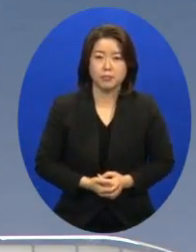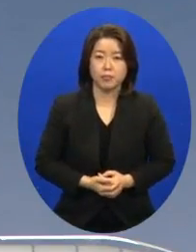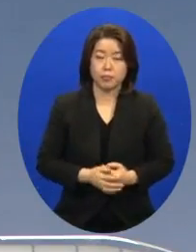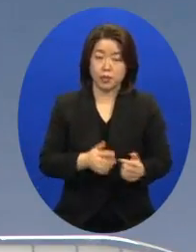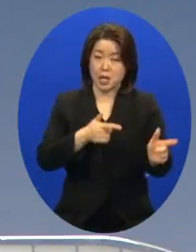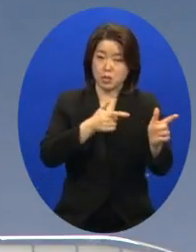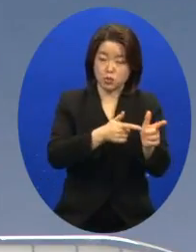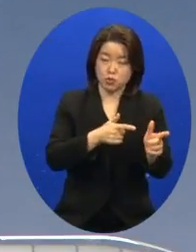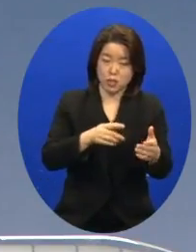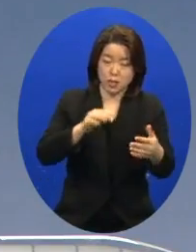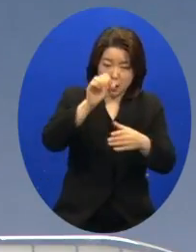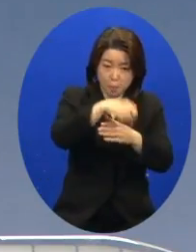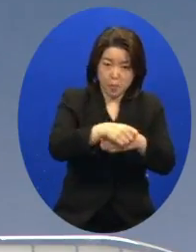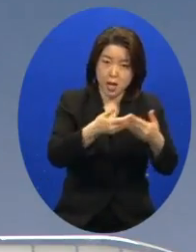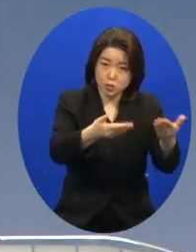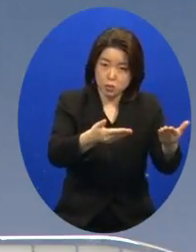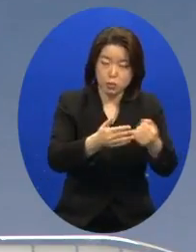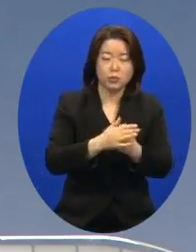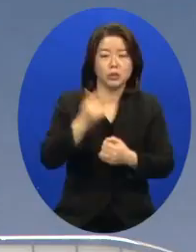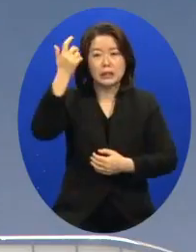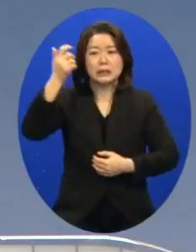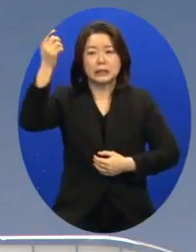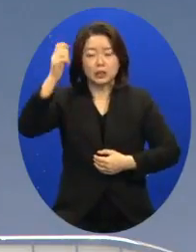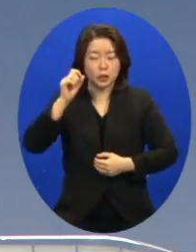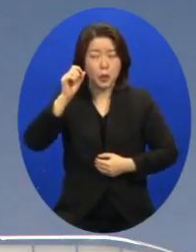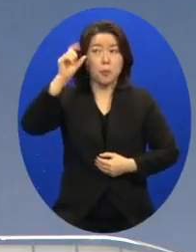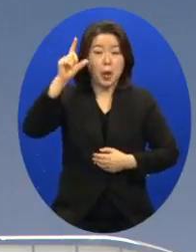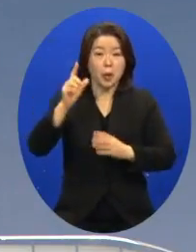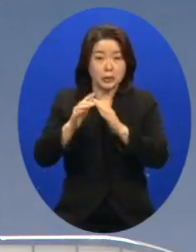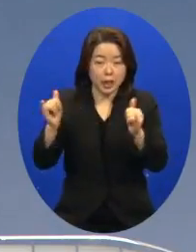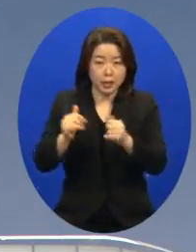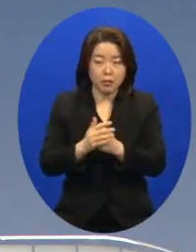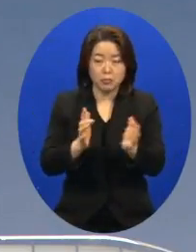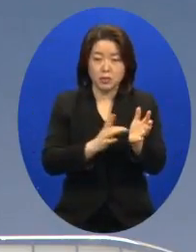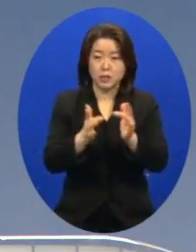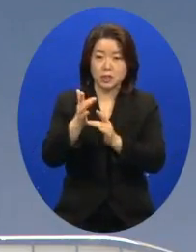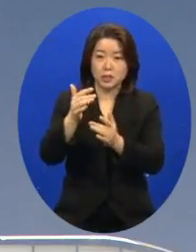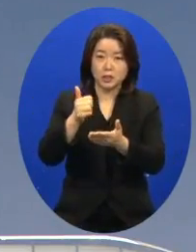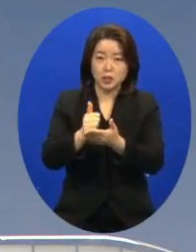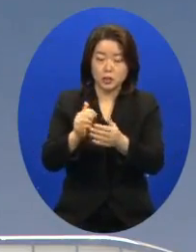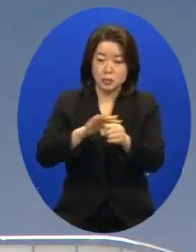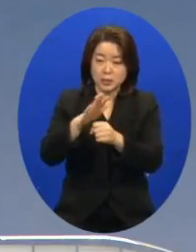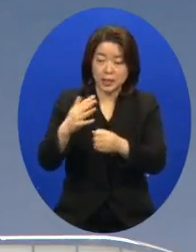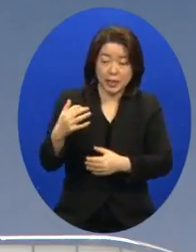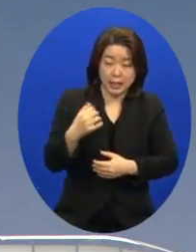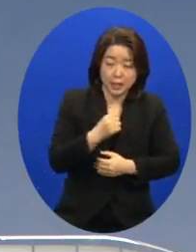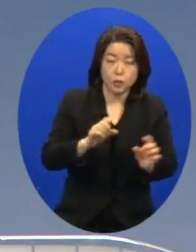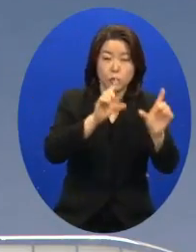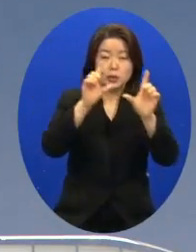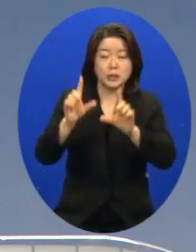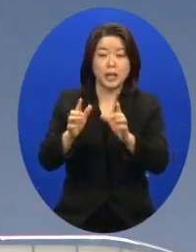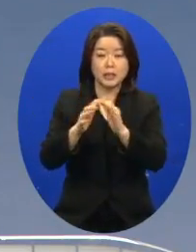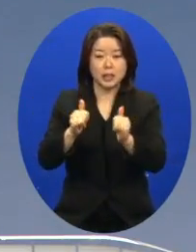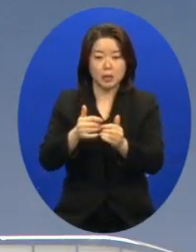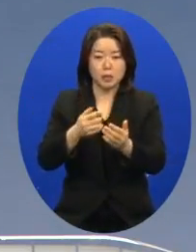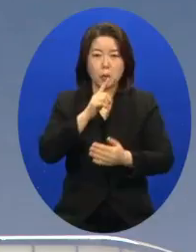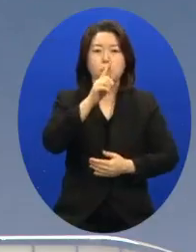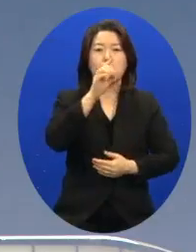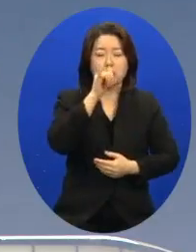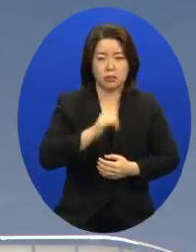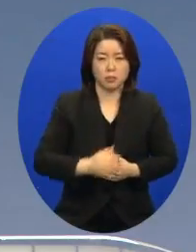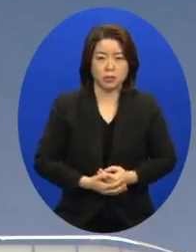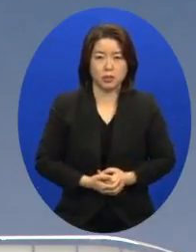동성애를 받아들이는 것은 영적으로 깨어 있는 사람이고 예수님의 사랑을 가지고 사는 사람들이 라고 주장합니다